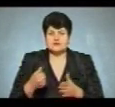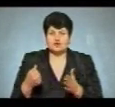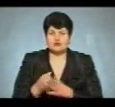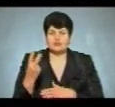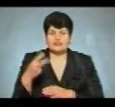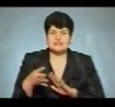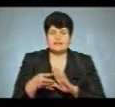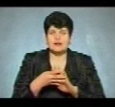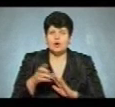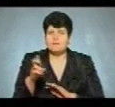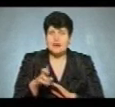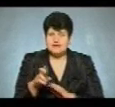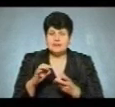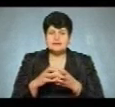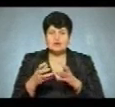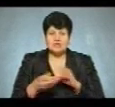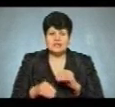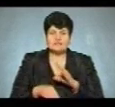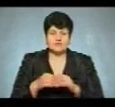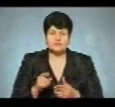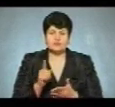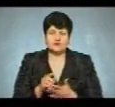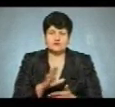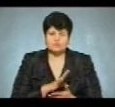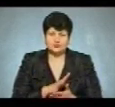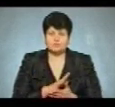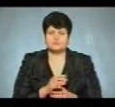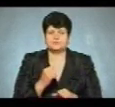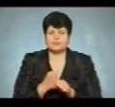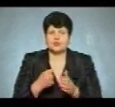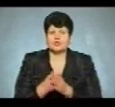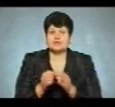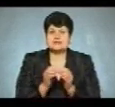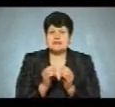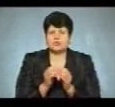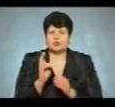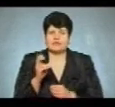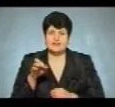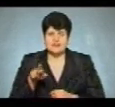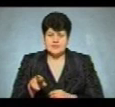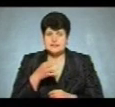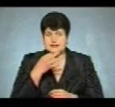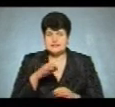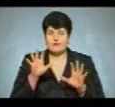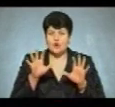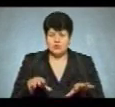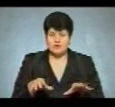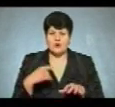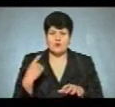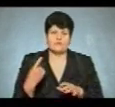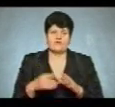29 березня. Результати виборів мають бути встановлені до 10 квітня, повідомив голова окружної виборчої комісії